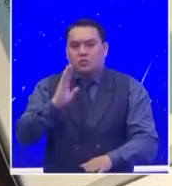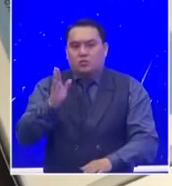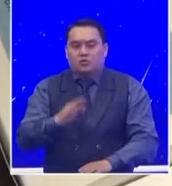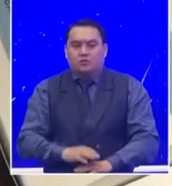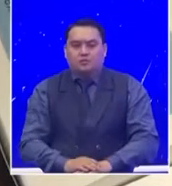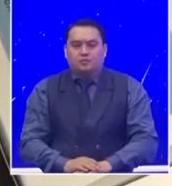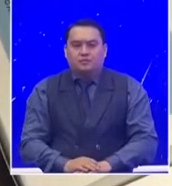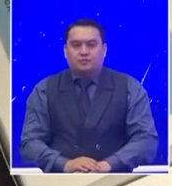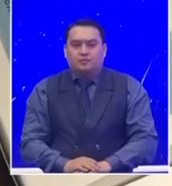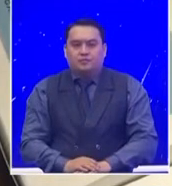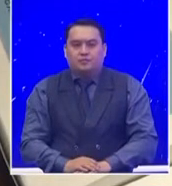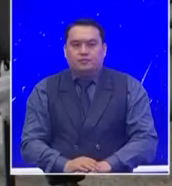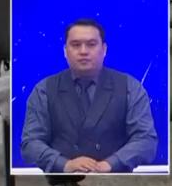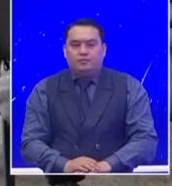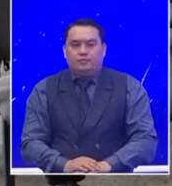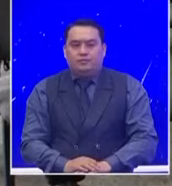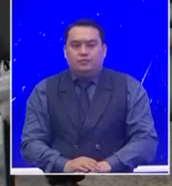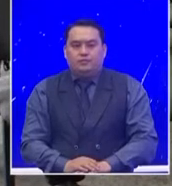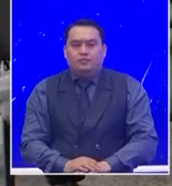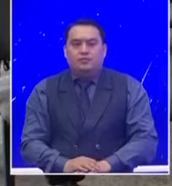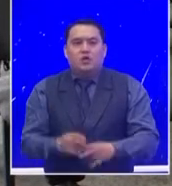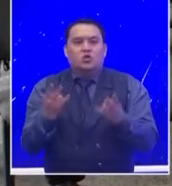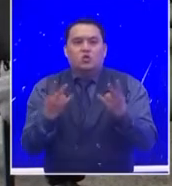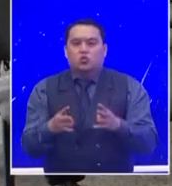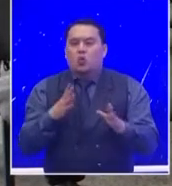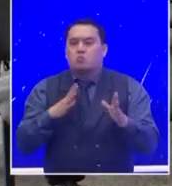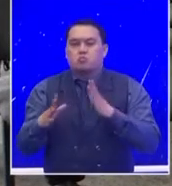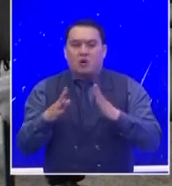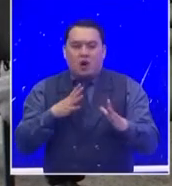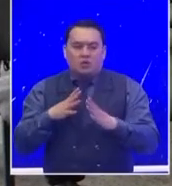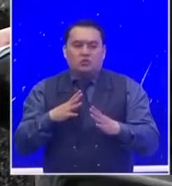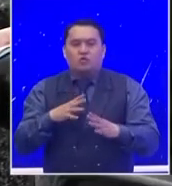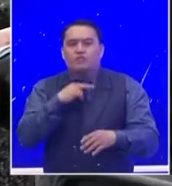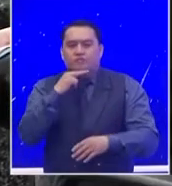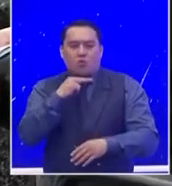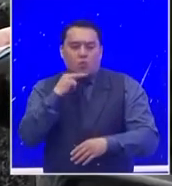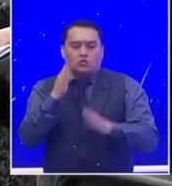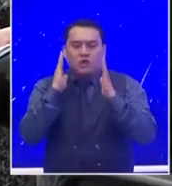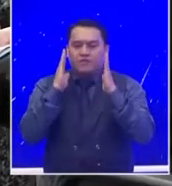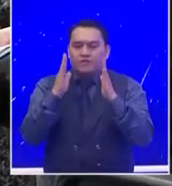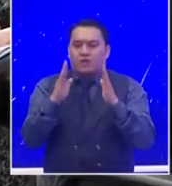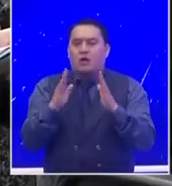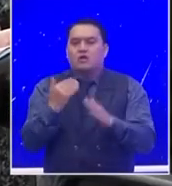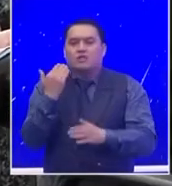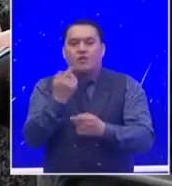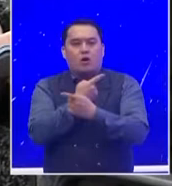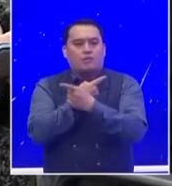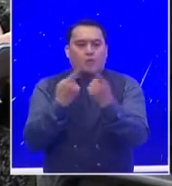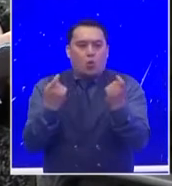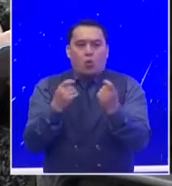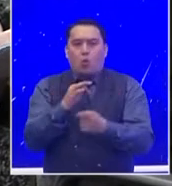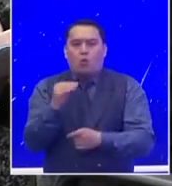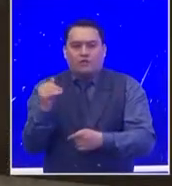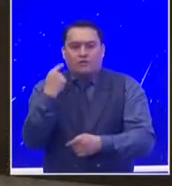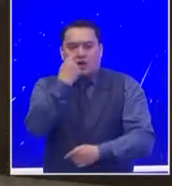заверили представители руководства области. Жителям не нужно поддаваться панике и держать себя в курсе событий только на основе информации от официальных